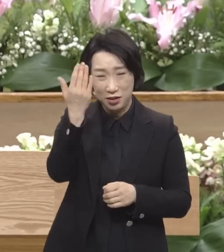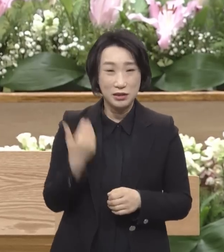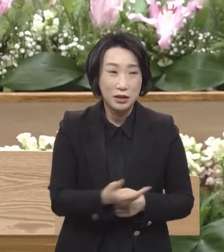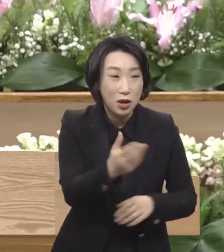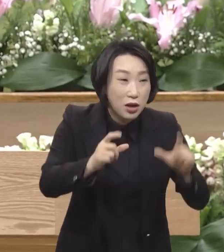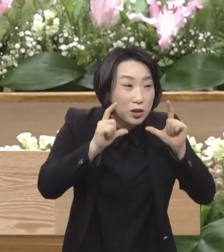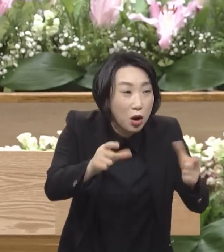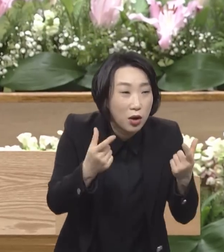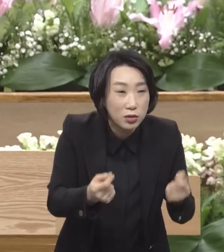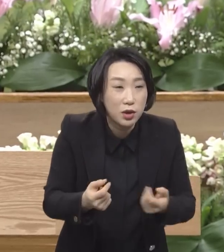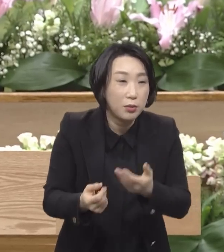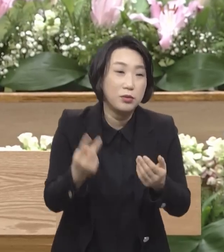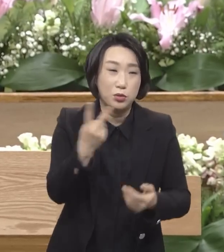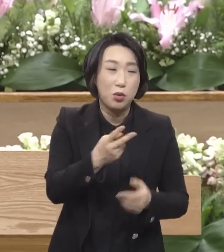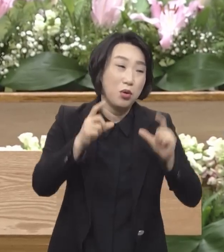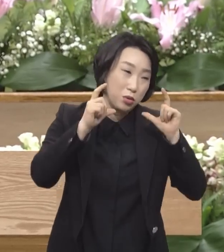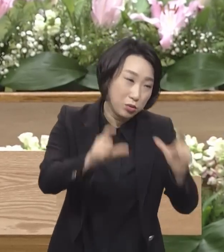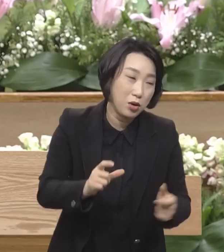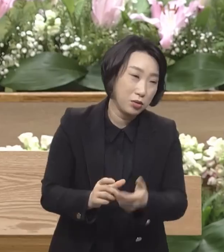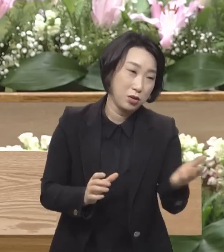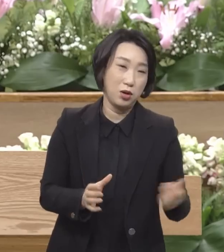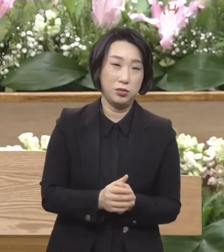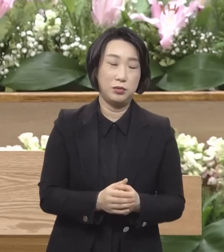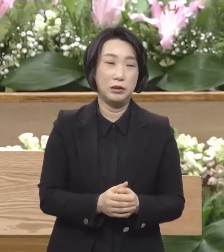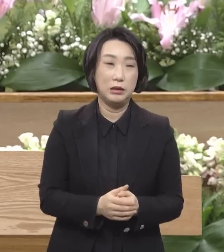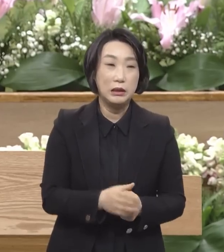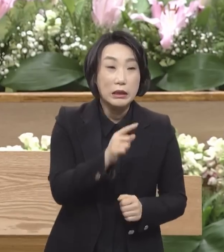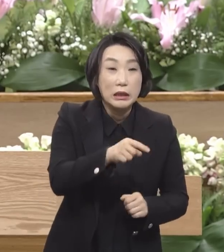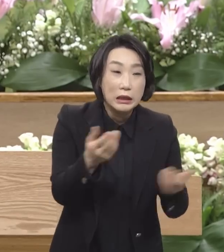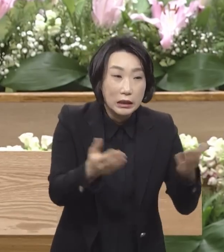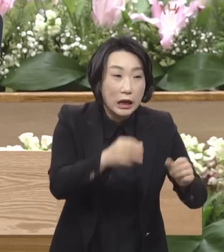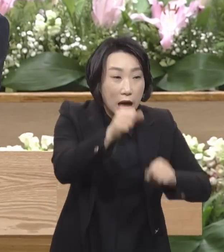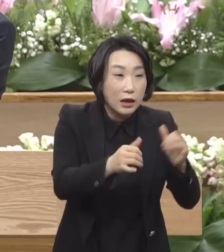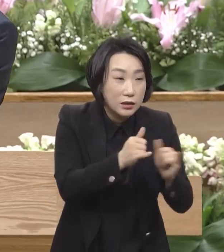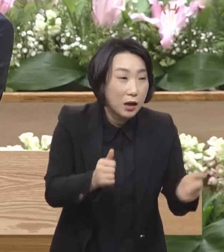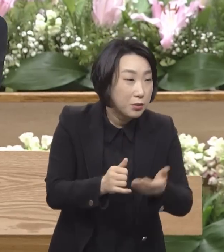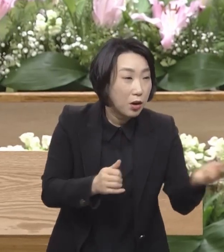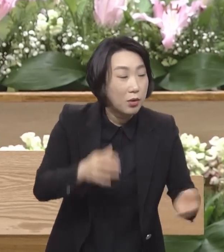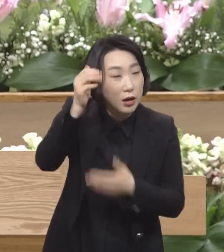전에 너희에게 경계한 것 같이 경계하느니